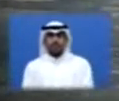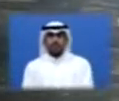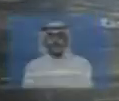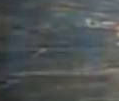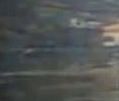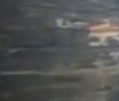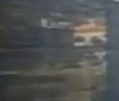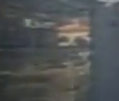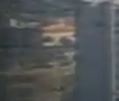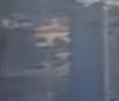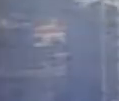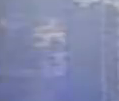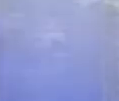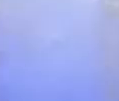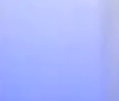مشرقة.